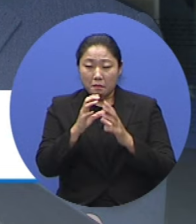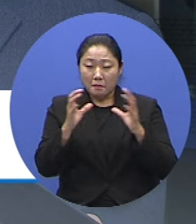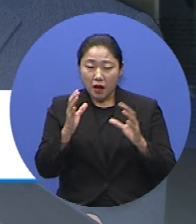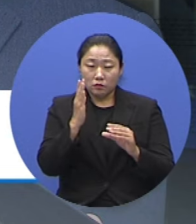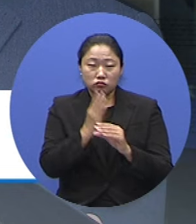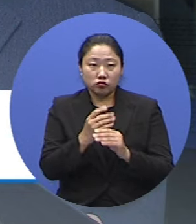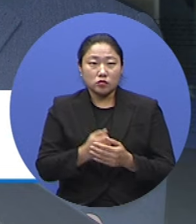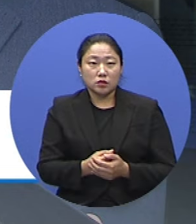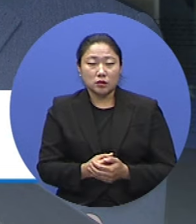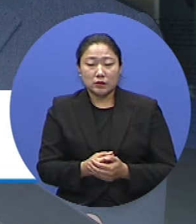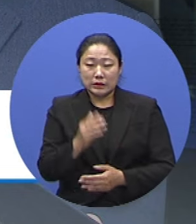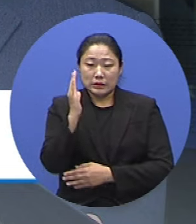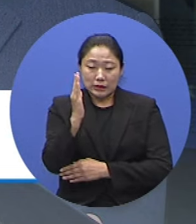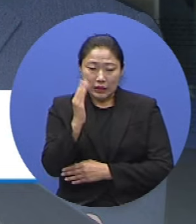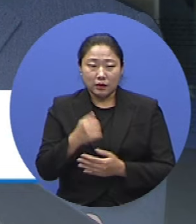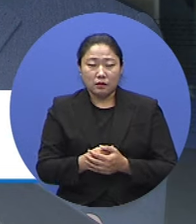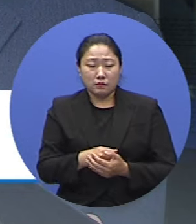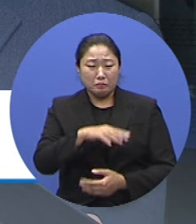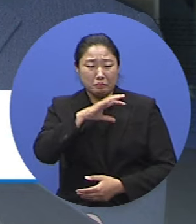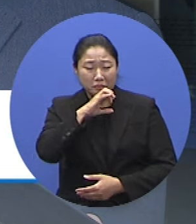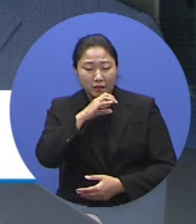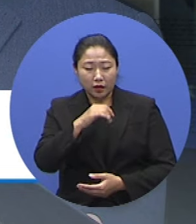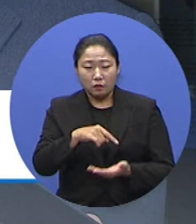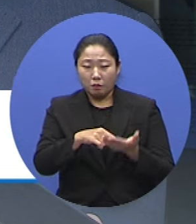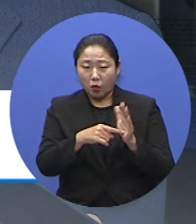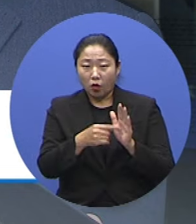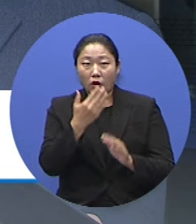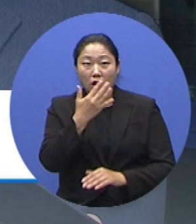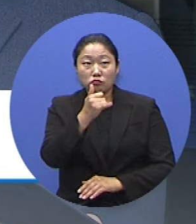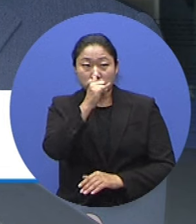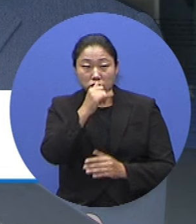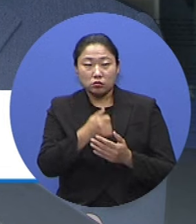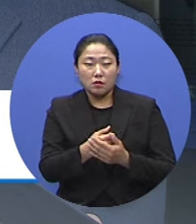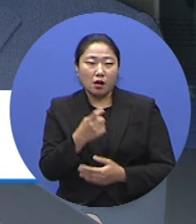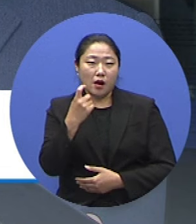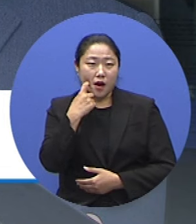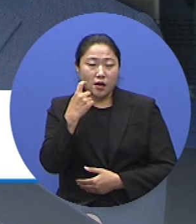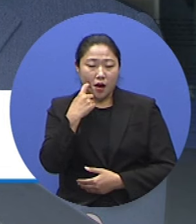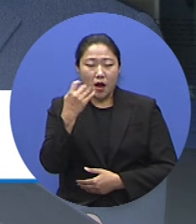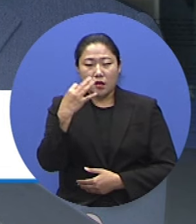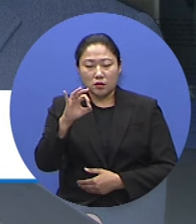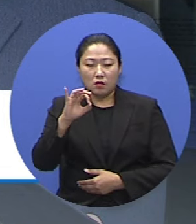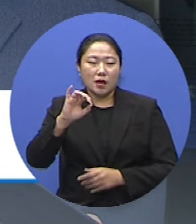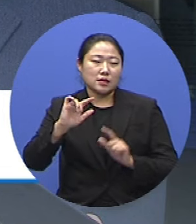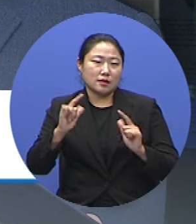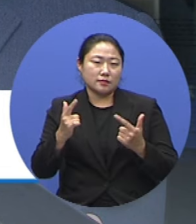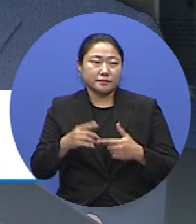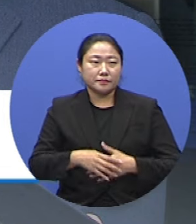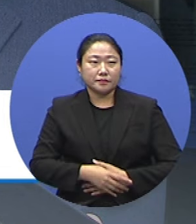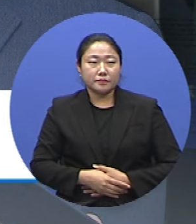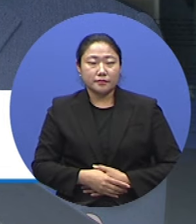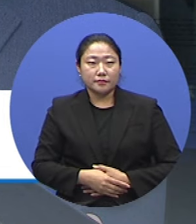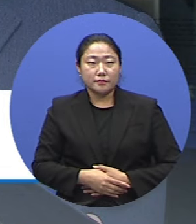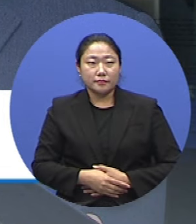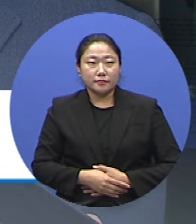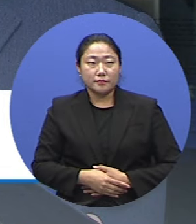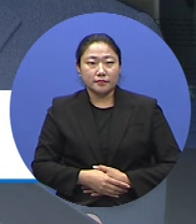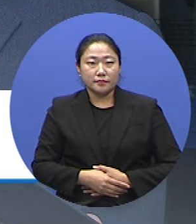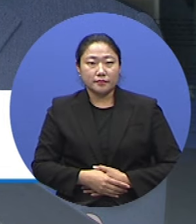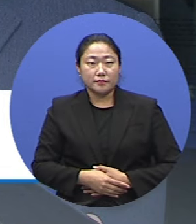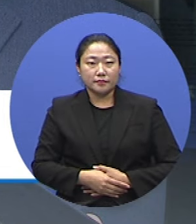됐던 이학수 시장의 발언은 비판적 의견을 표현한 것이라며 허위 사실로 인정하지 않았습니다. 김학준